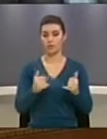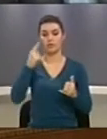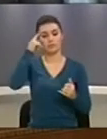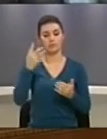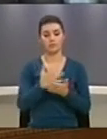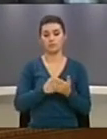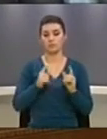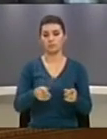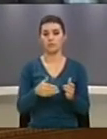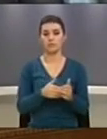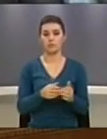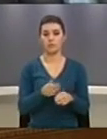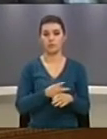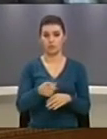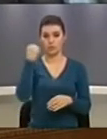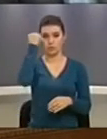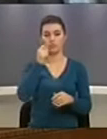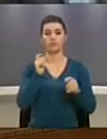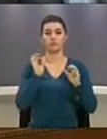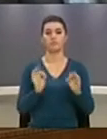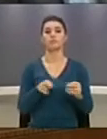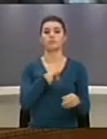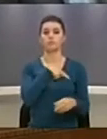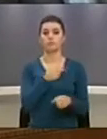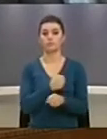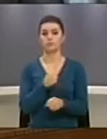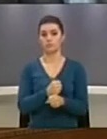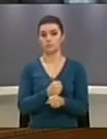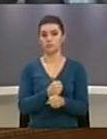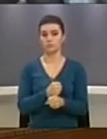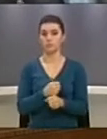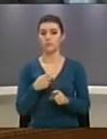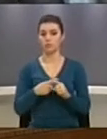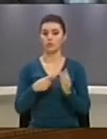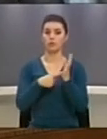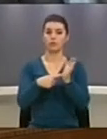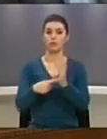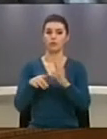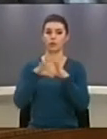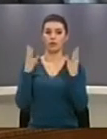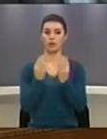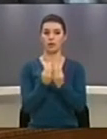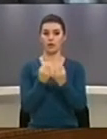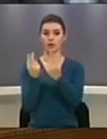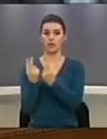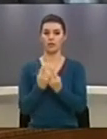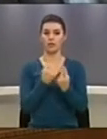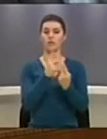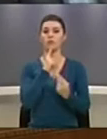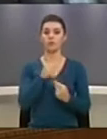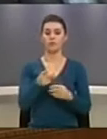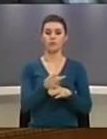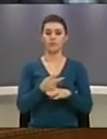kur shteti i Kosovës duhet ta marrë përsipër këtë ndërmarrje dhe të mobilizojë të gjitha potencialet që i ka, qofshin ato